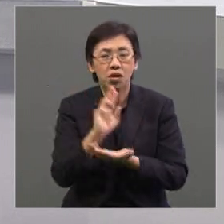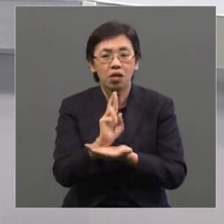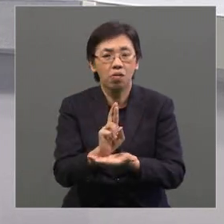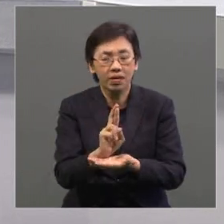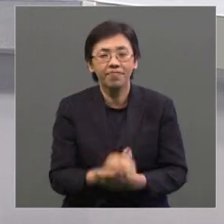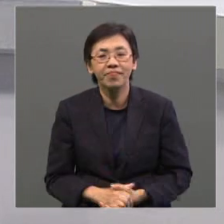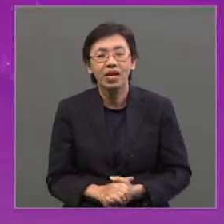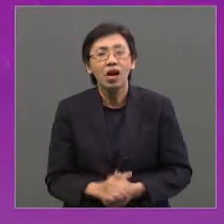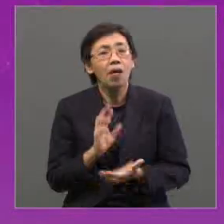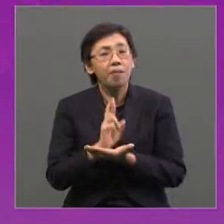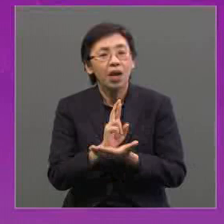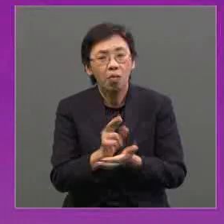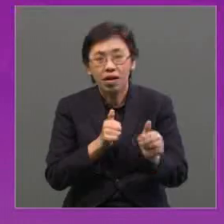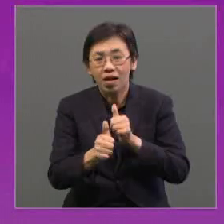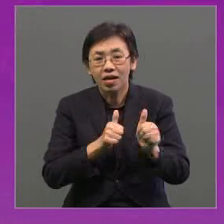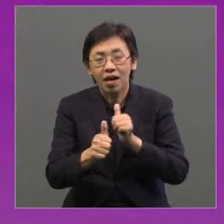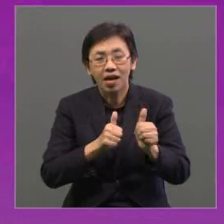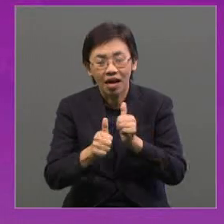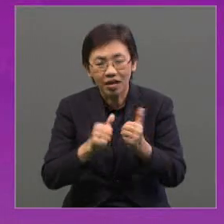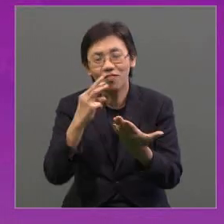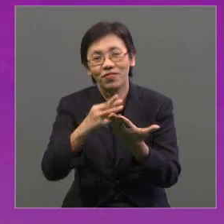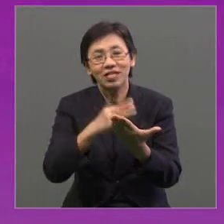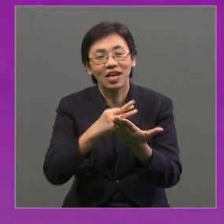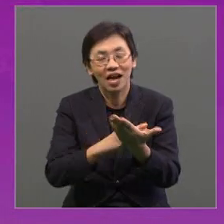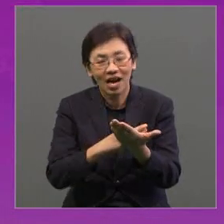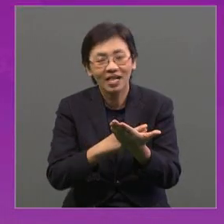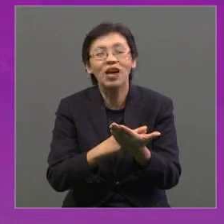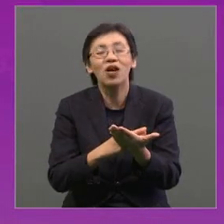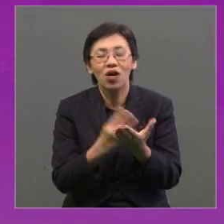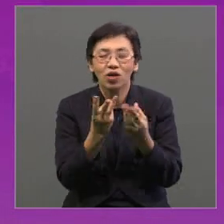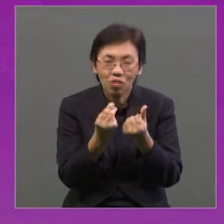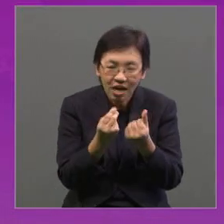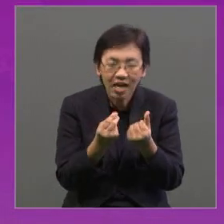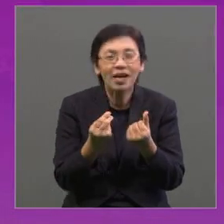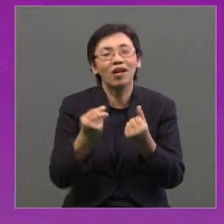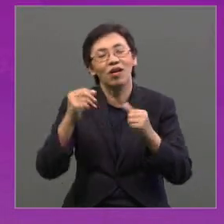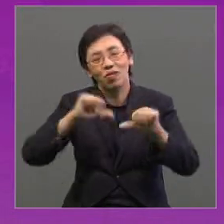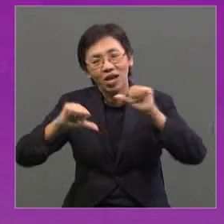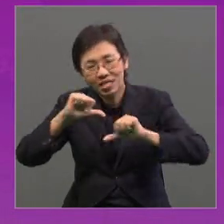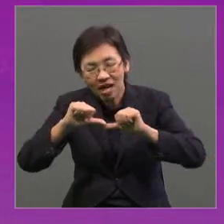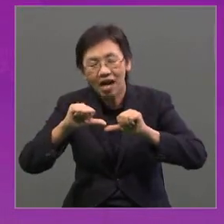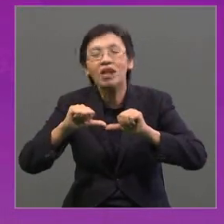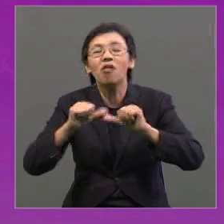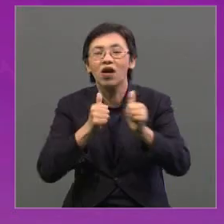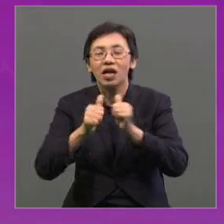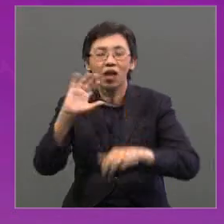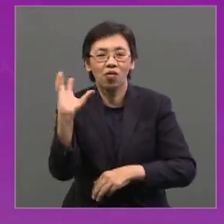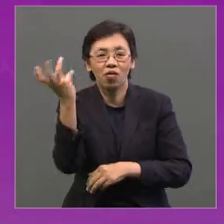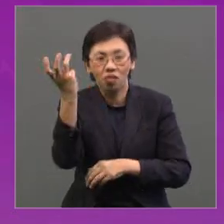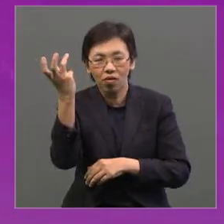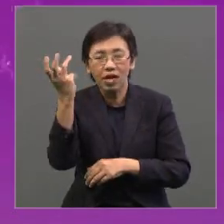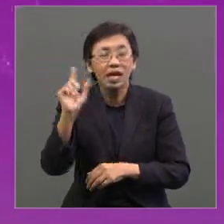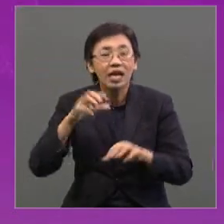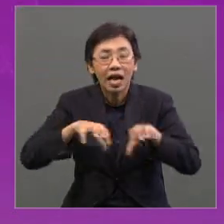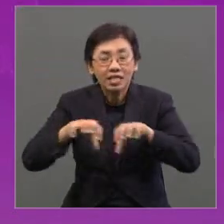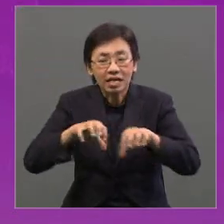นี่คือการคว้ารางวัลการแข่งขันทางวิชาการคณิตศาสตร์วิทยาศาสตร์โอลิมปิกครับซึ่งจัดขึ้นที่สมาพันธรัฐ